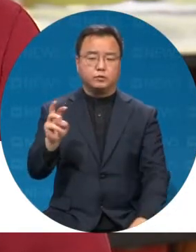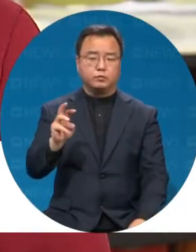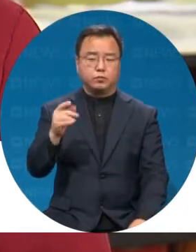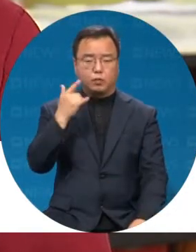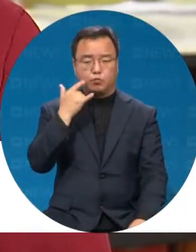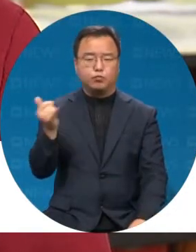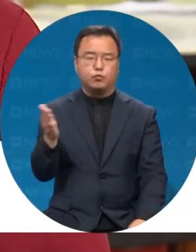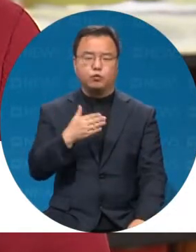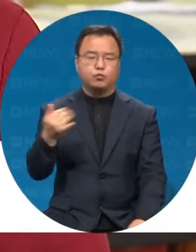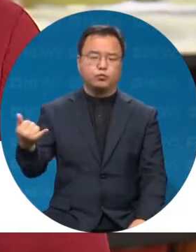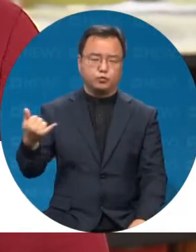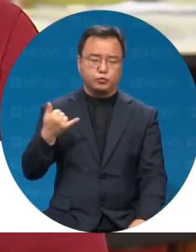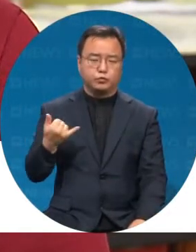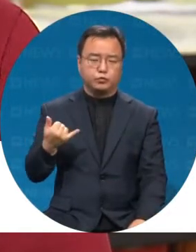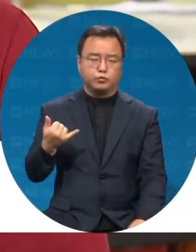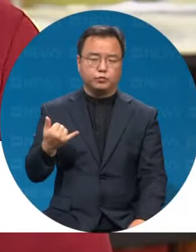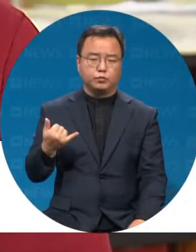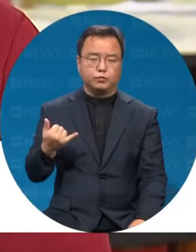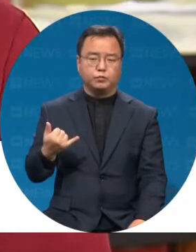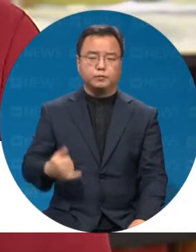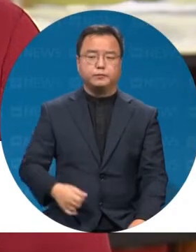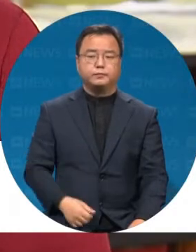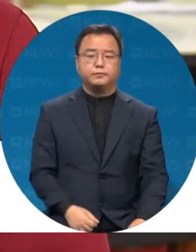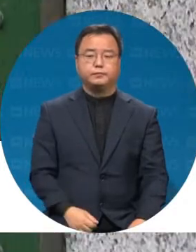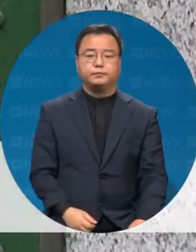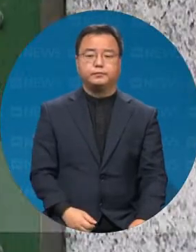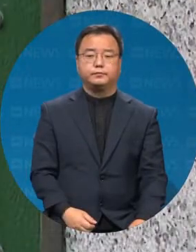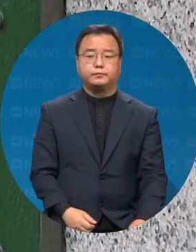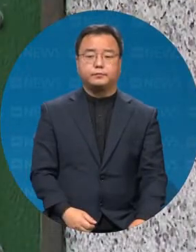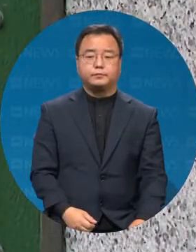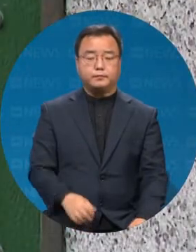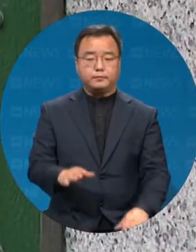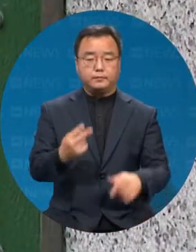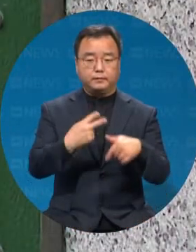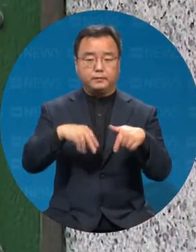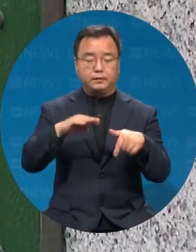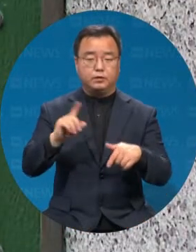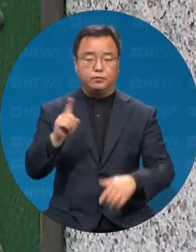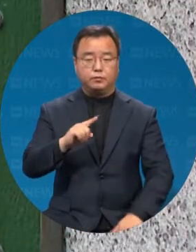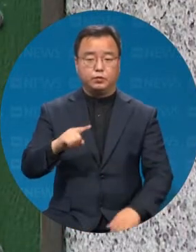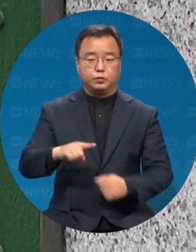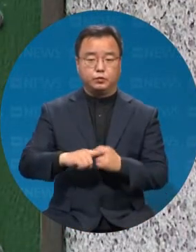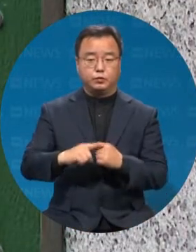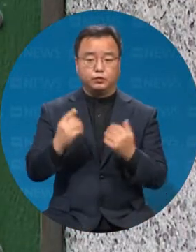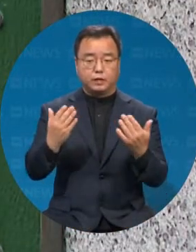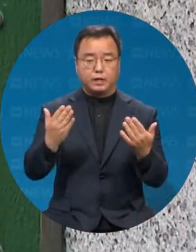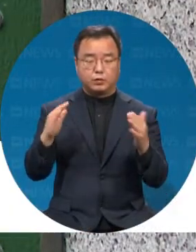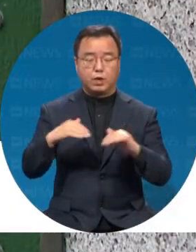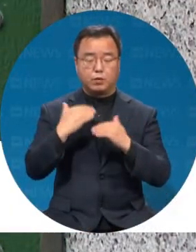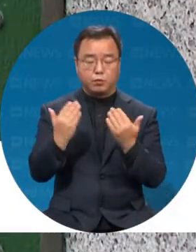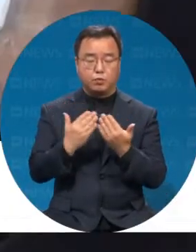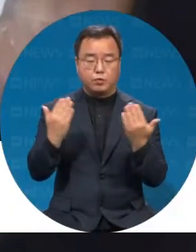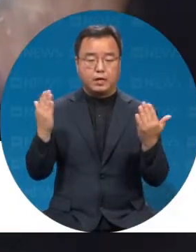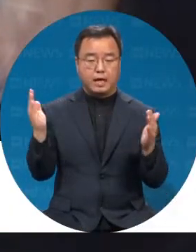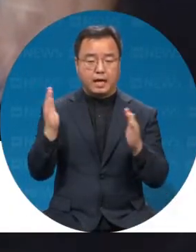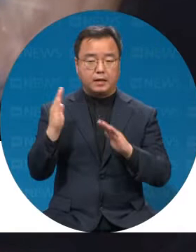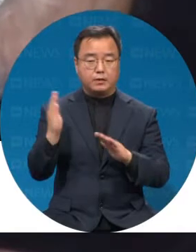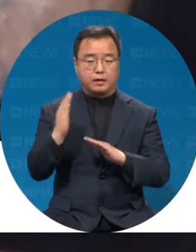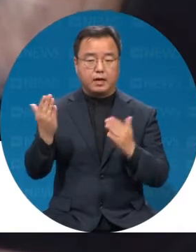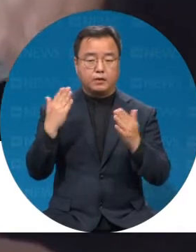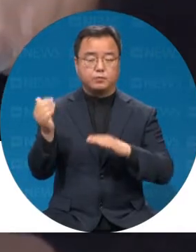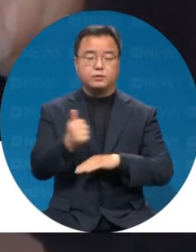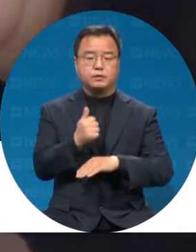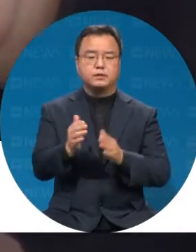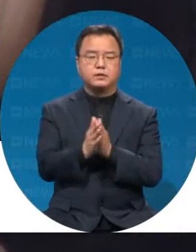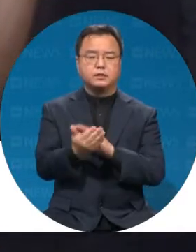연락이 이제 온 거죠 학부모님 한테서 인천의 한 초등학교에서도 전년 등교를 앞두고 학생 확진 자가 이